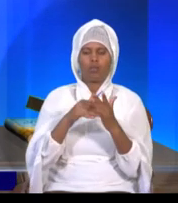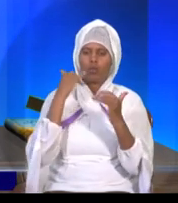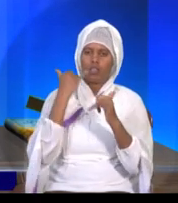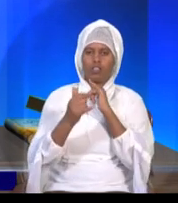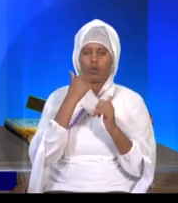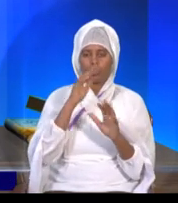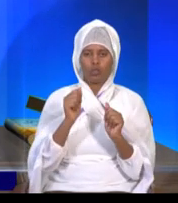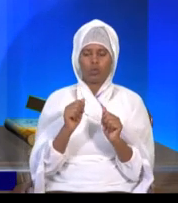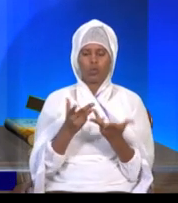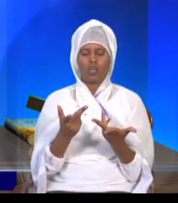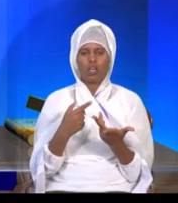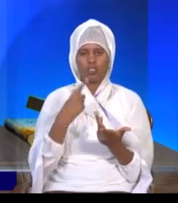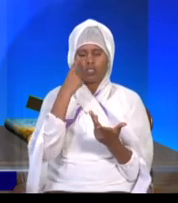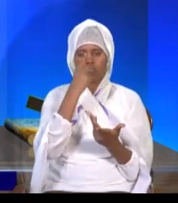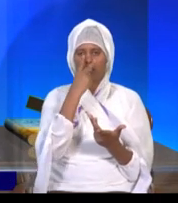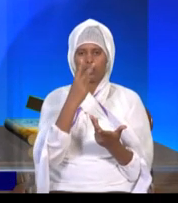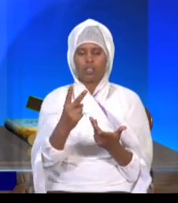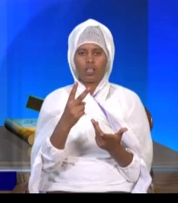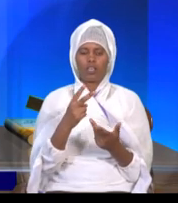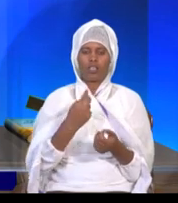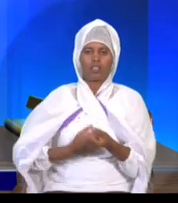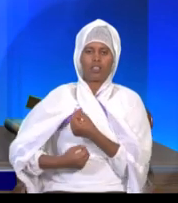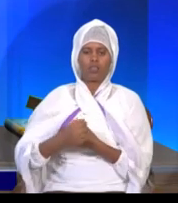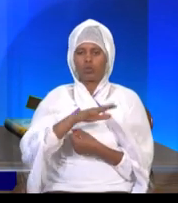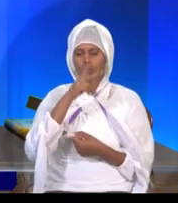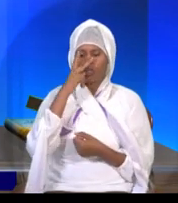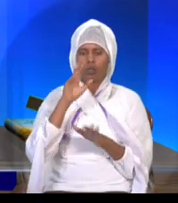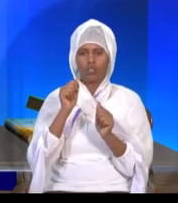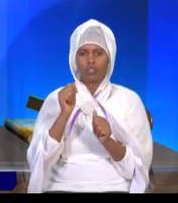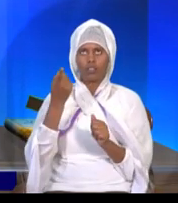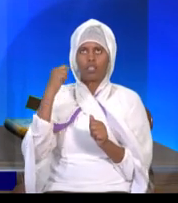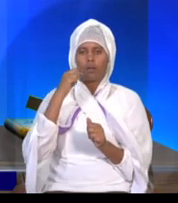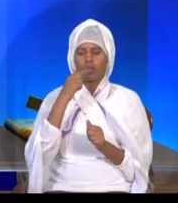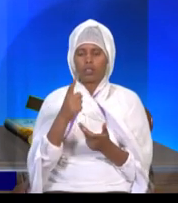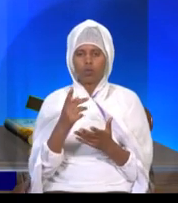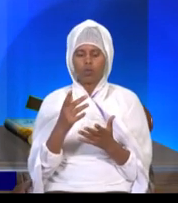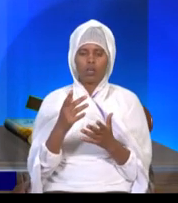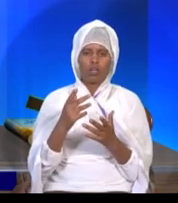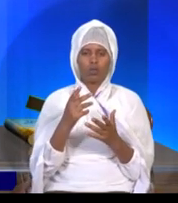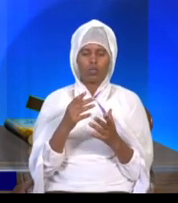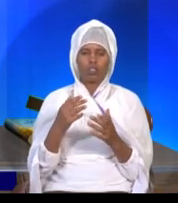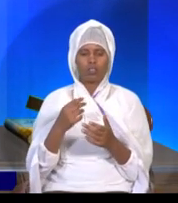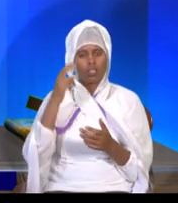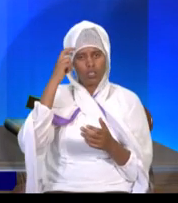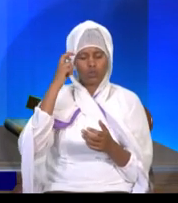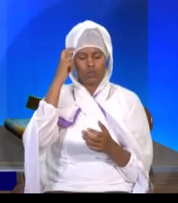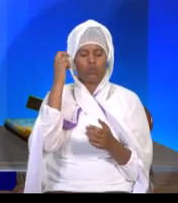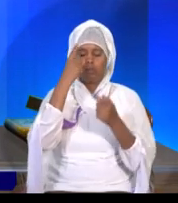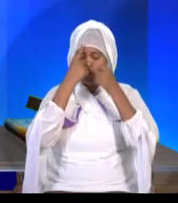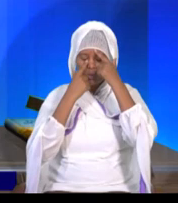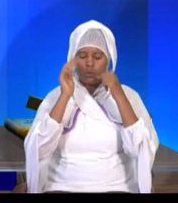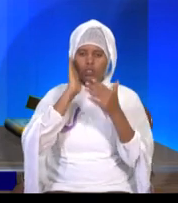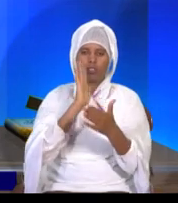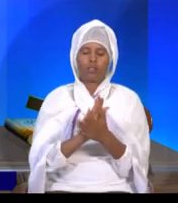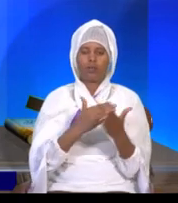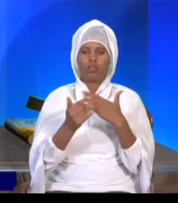እሞ ኣነ ክሓዲ እየ ተኣምራቱ ዝረኣኹ ካብ በረኸቱ ዝተሳተፍኩ ኦሮማይ ኢሉ ይጠፍአ ከይዱ ነቢዑ